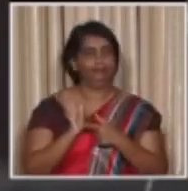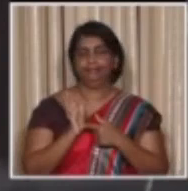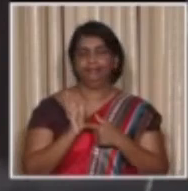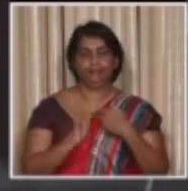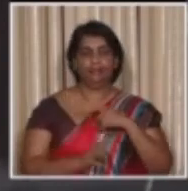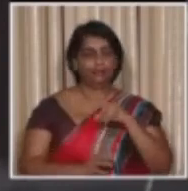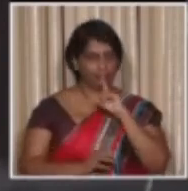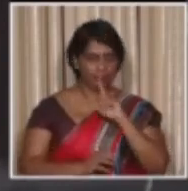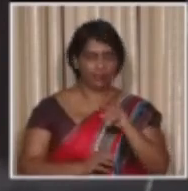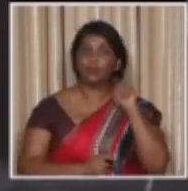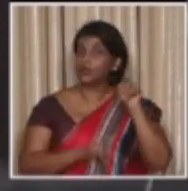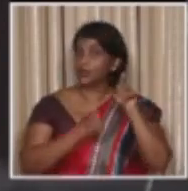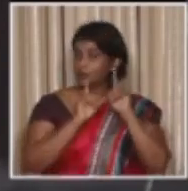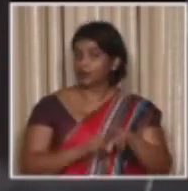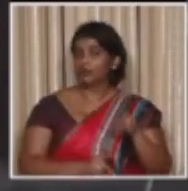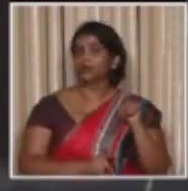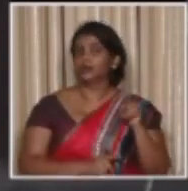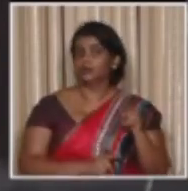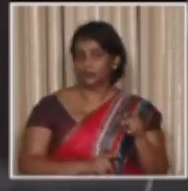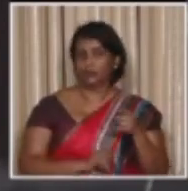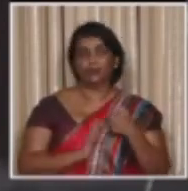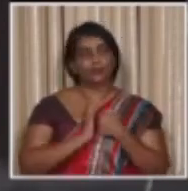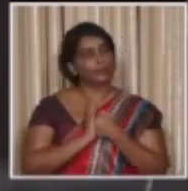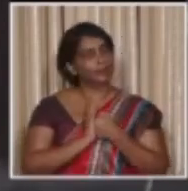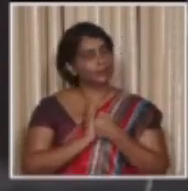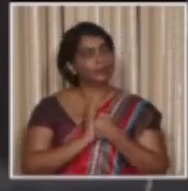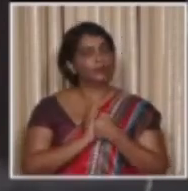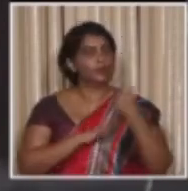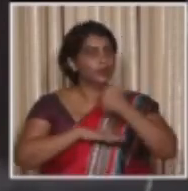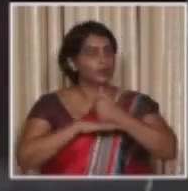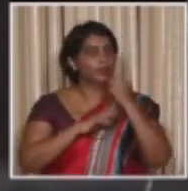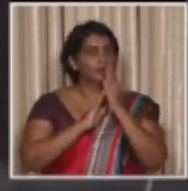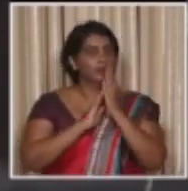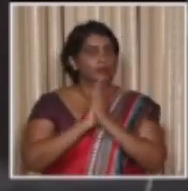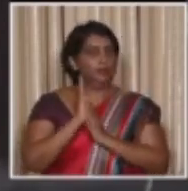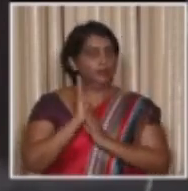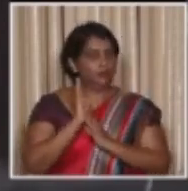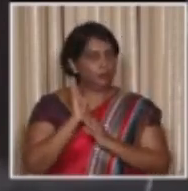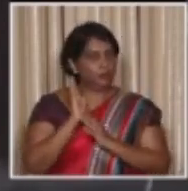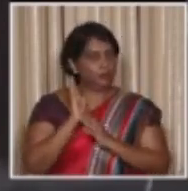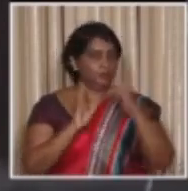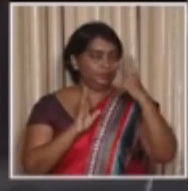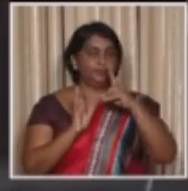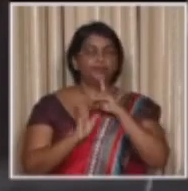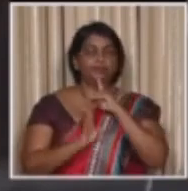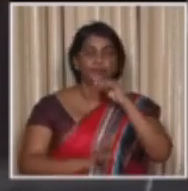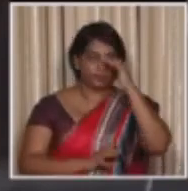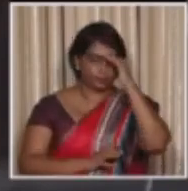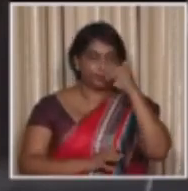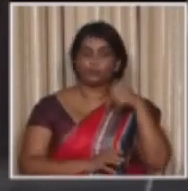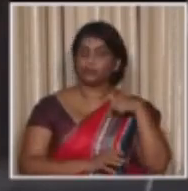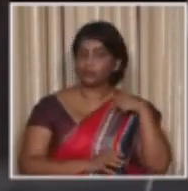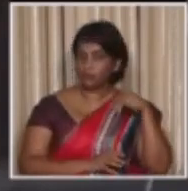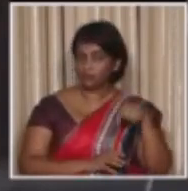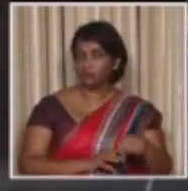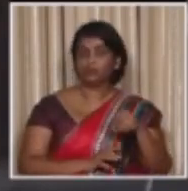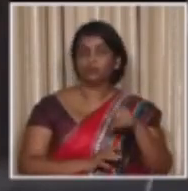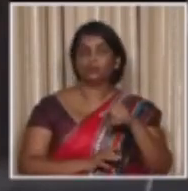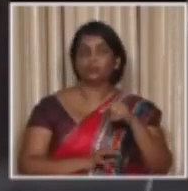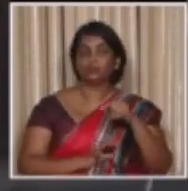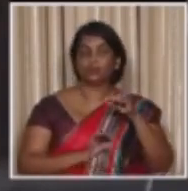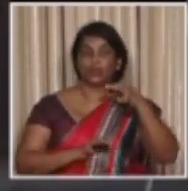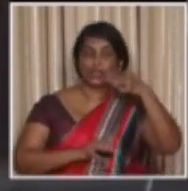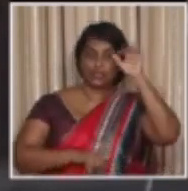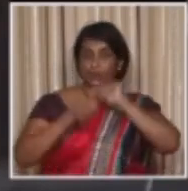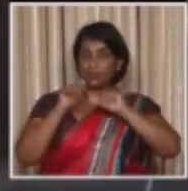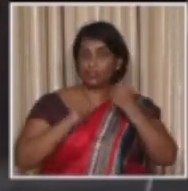පැහැදිලිව කියනවා. ඒ හින්දා ගරු මූලාශ්‍රයේ උඩ මේ නියෝජ්‍ය කතානායකතුමනි අද